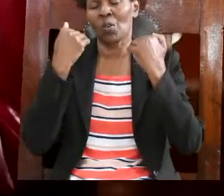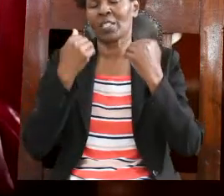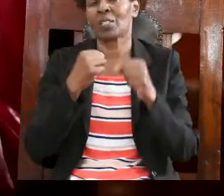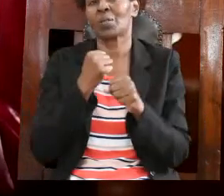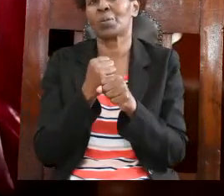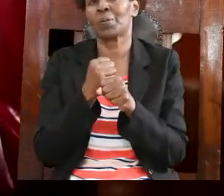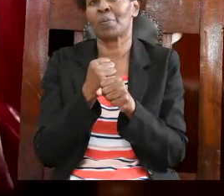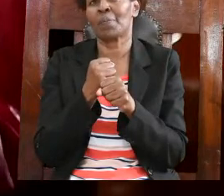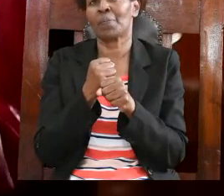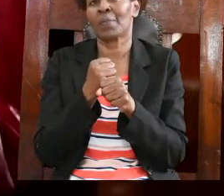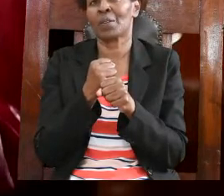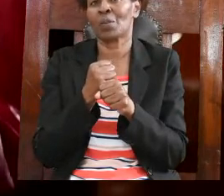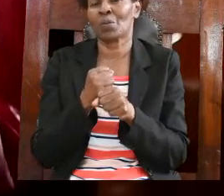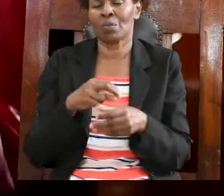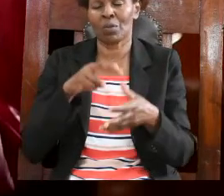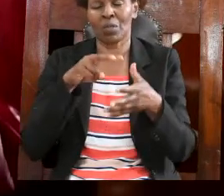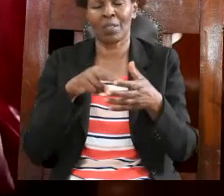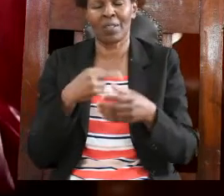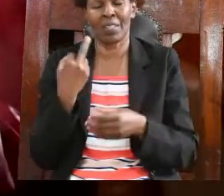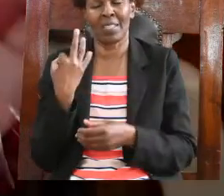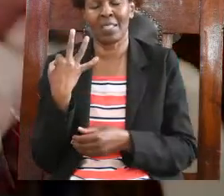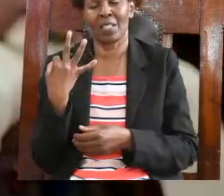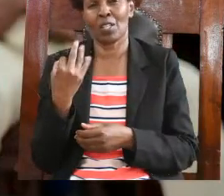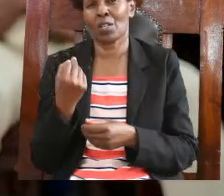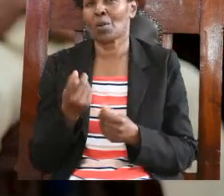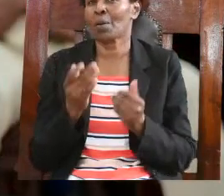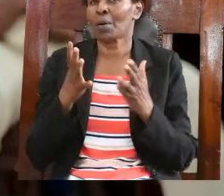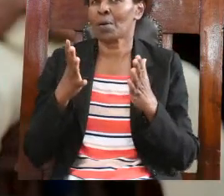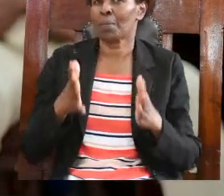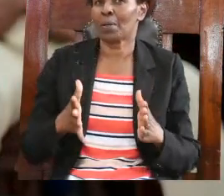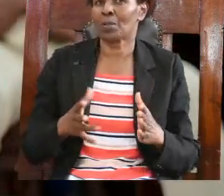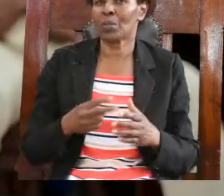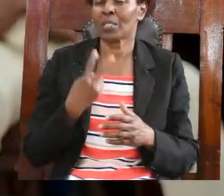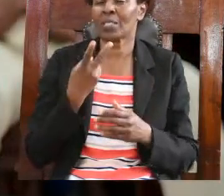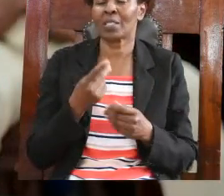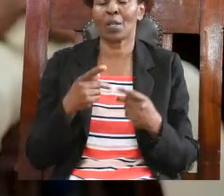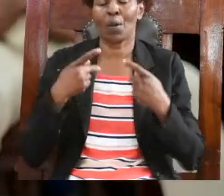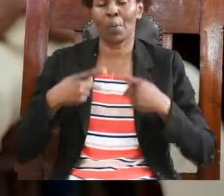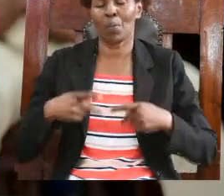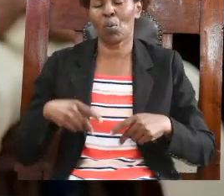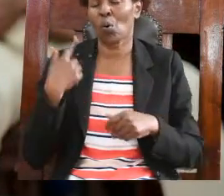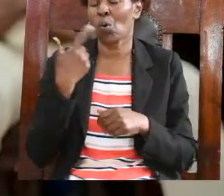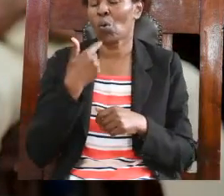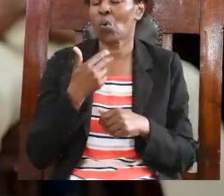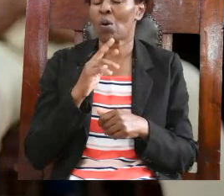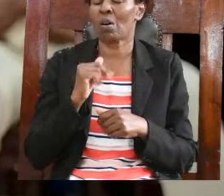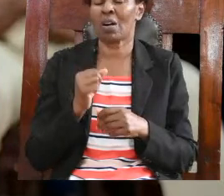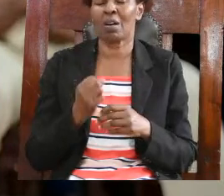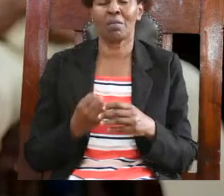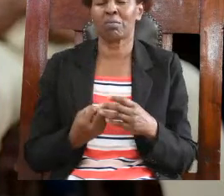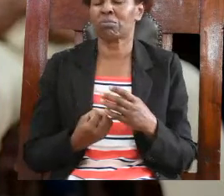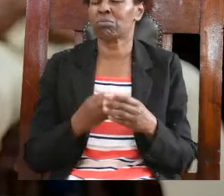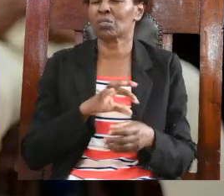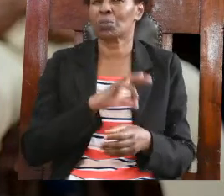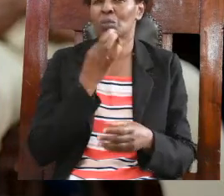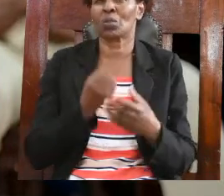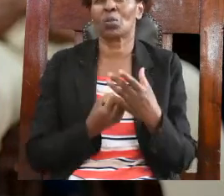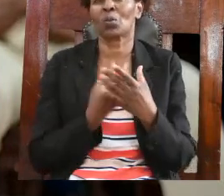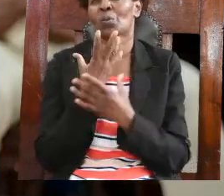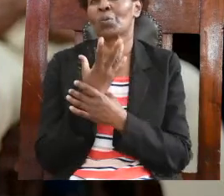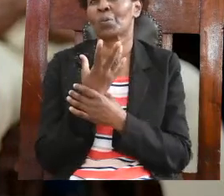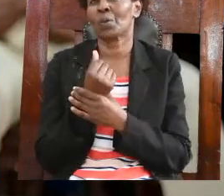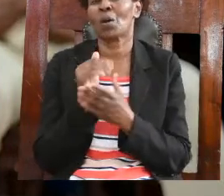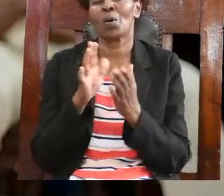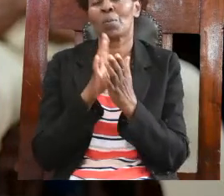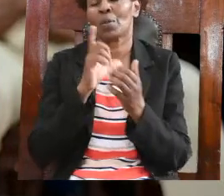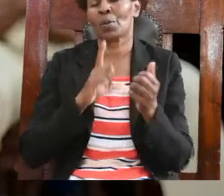itakubaliana. Kwa hivyo tukiangalia hao watu watatu, tunaona watu ambao wamekomaa kiroho. Praise